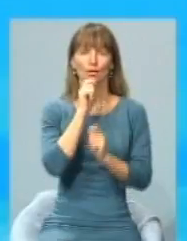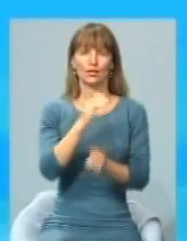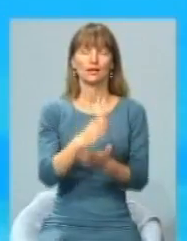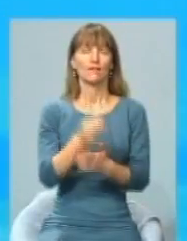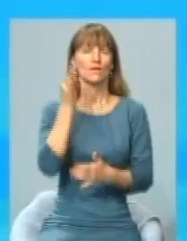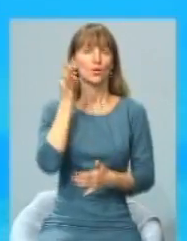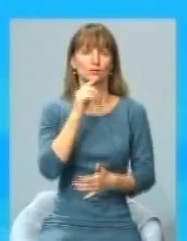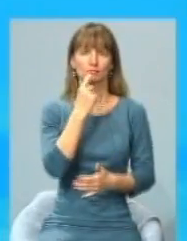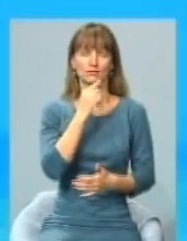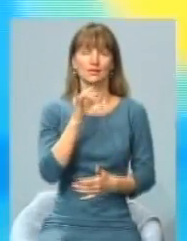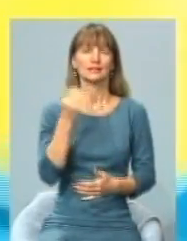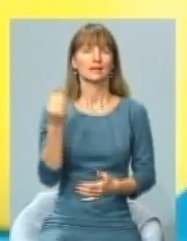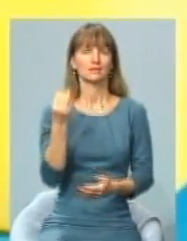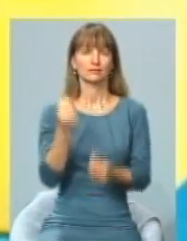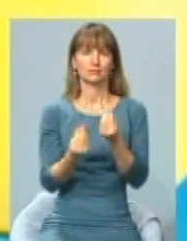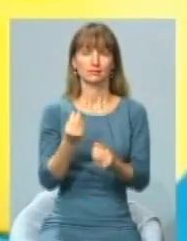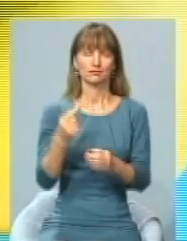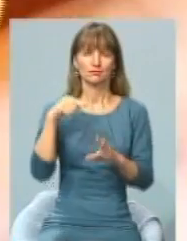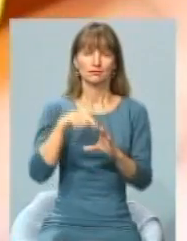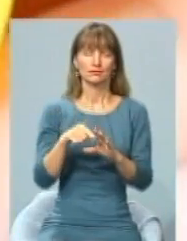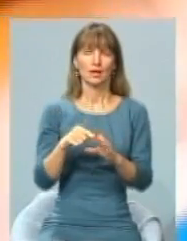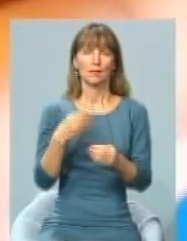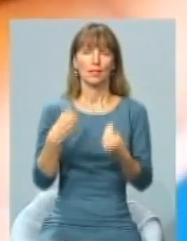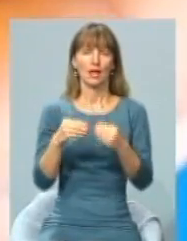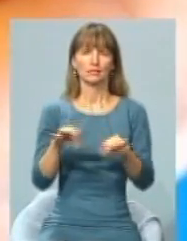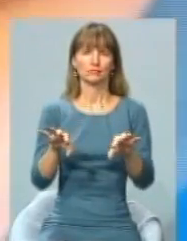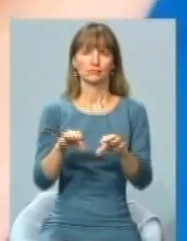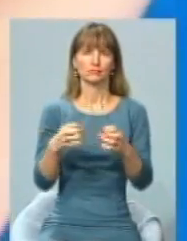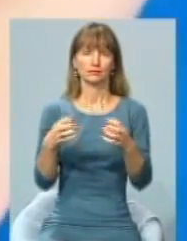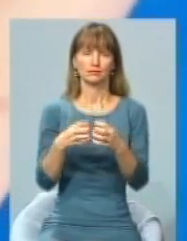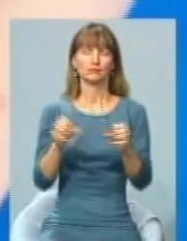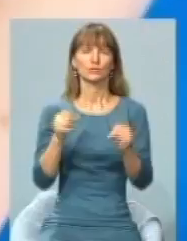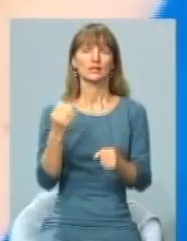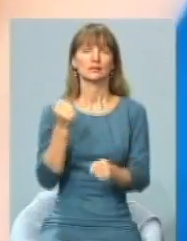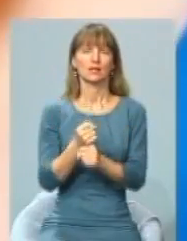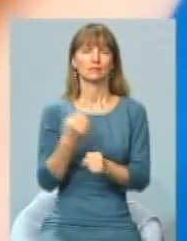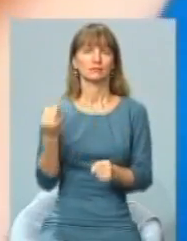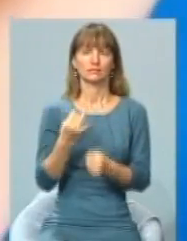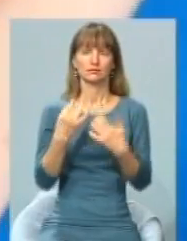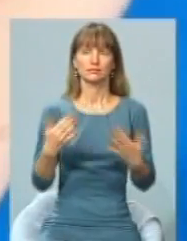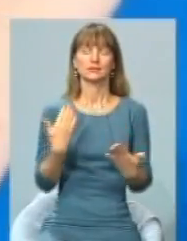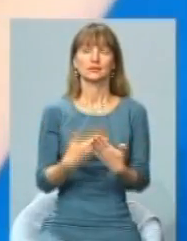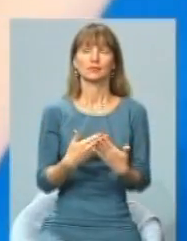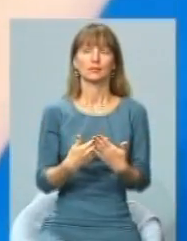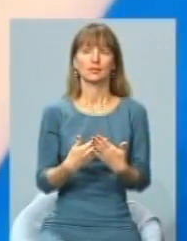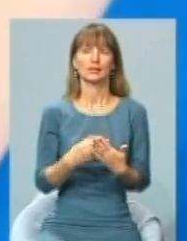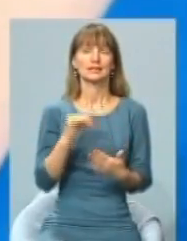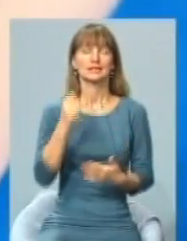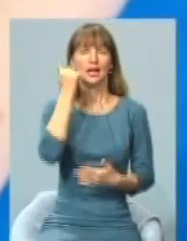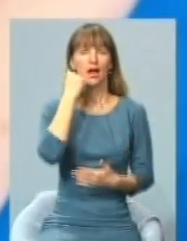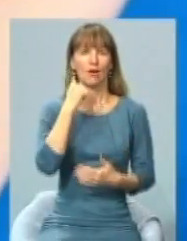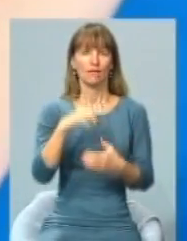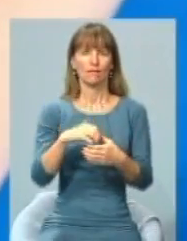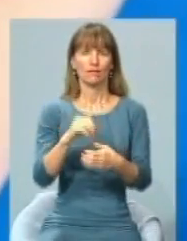шоколад та цікаву іграшку? З його пластикових футлярів можна робити чимало різних цікавинок. Так, наприклад, з такого футляру дуже